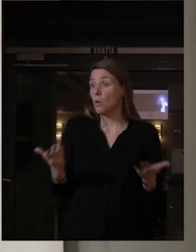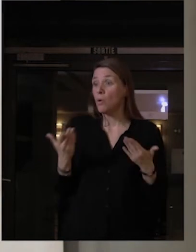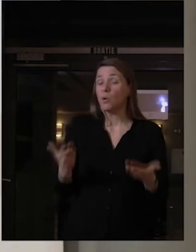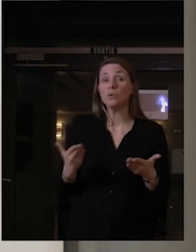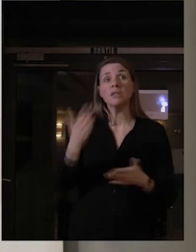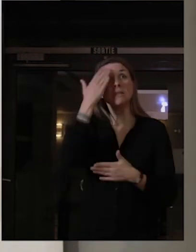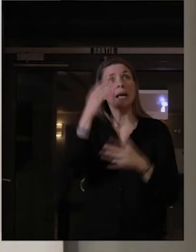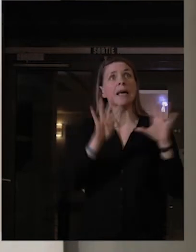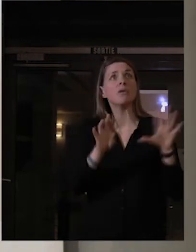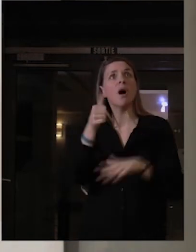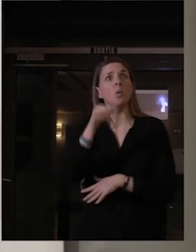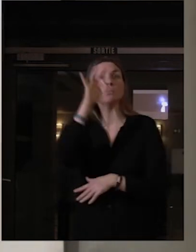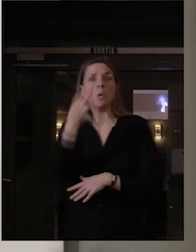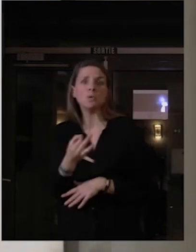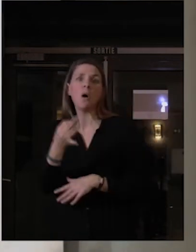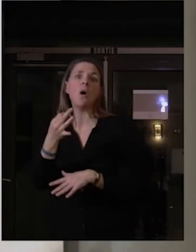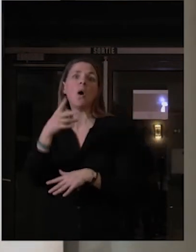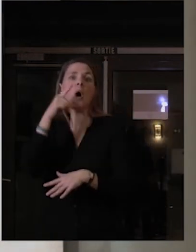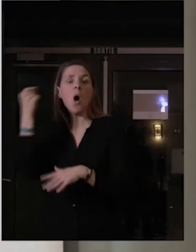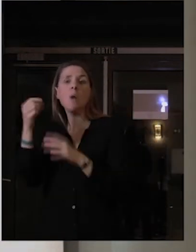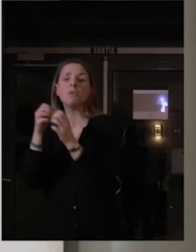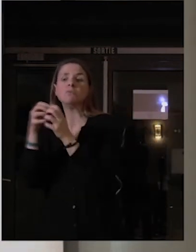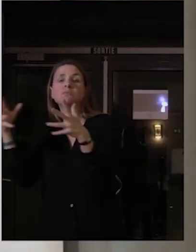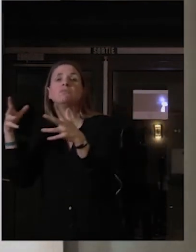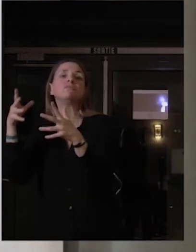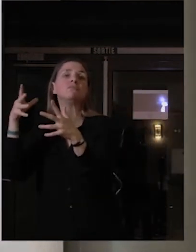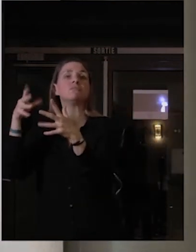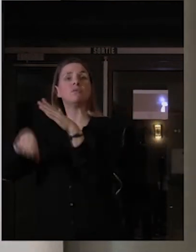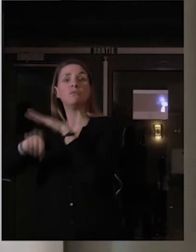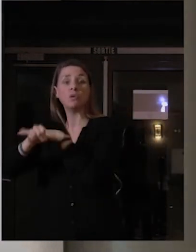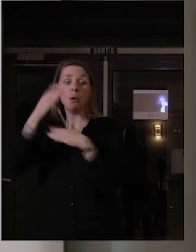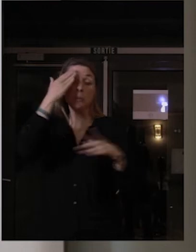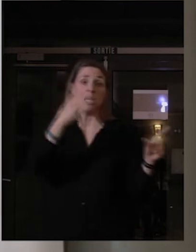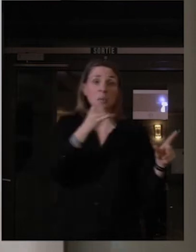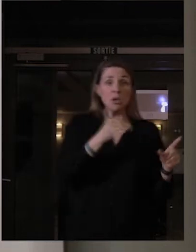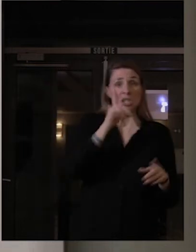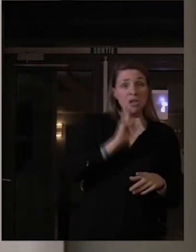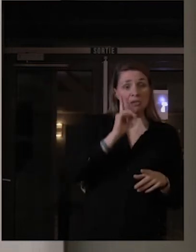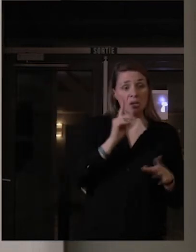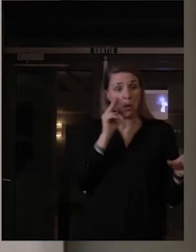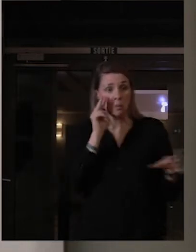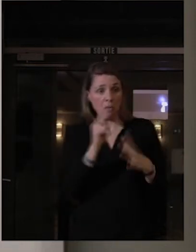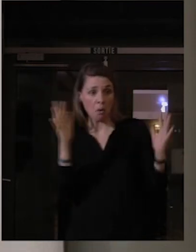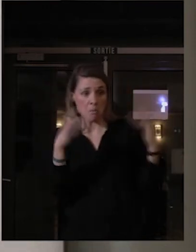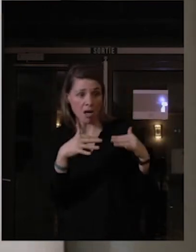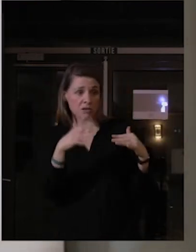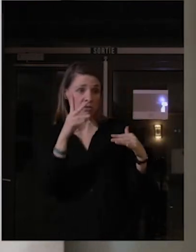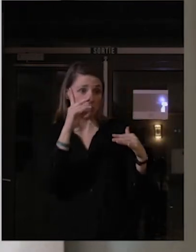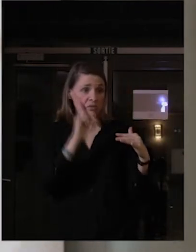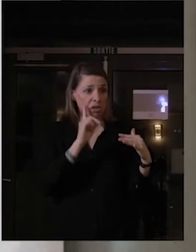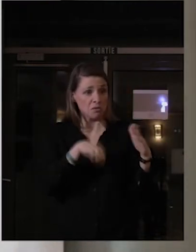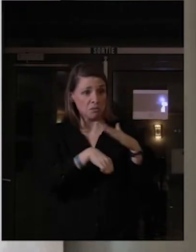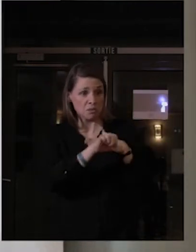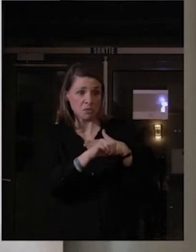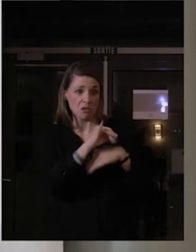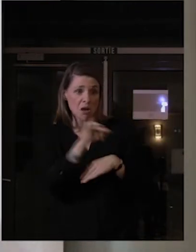a 91% d'hommes qui font du foot, pour une petite fille de 6 ans, si elle ne voit jamais de match de foot avec des filles à la télé, elle ne va